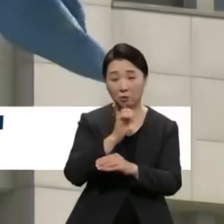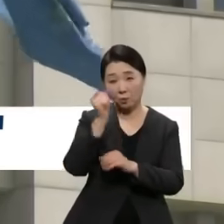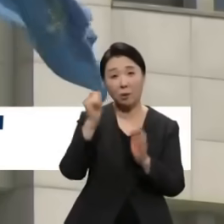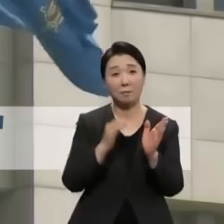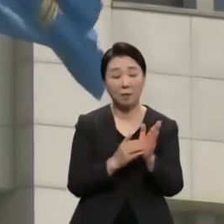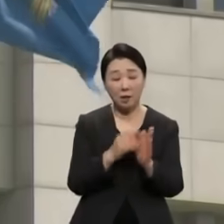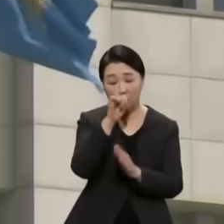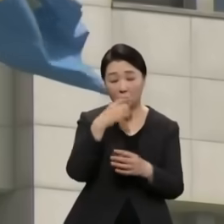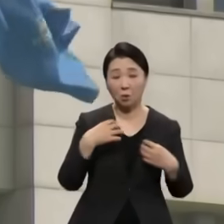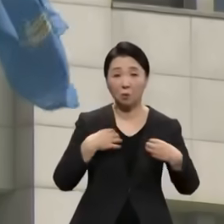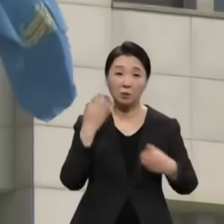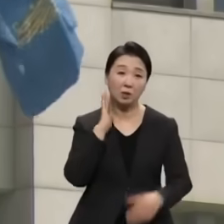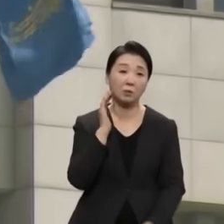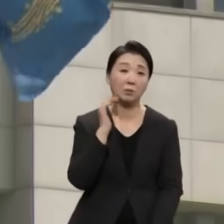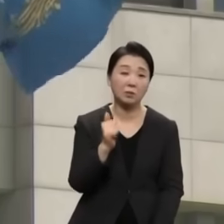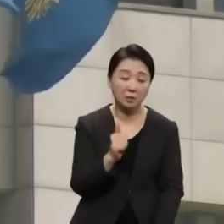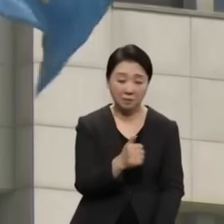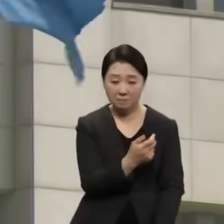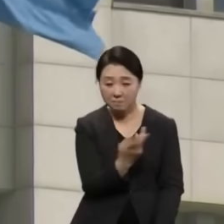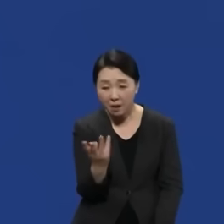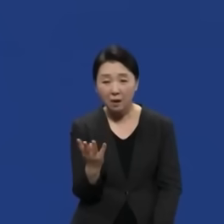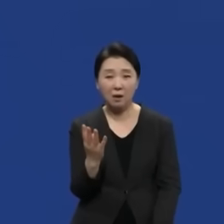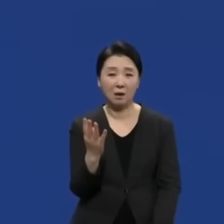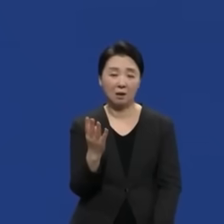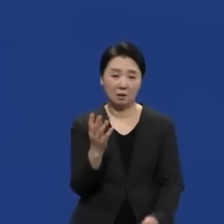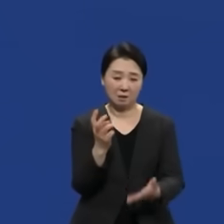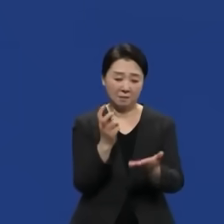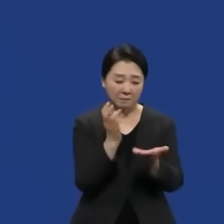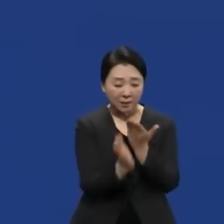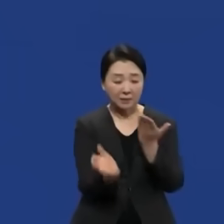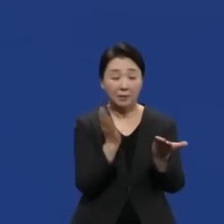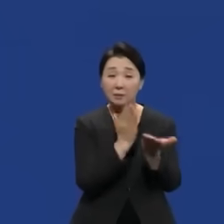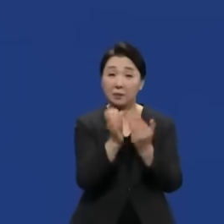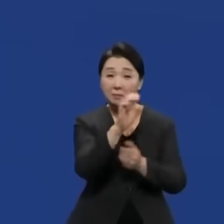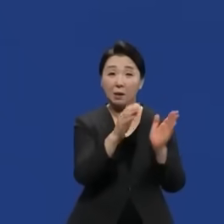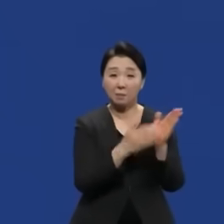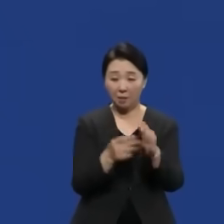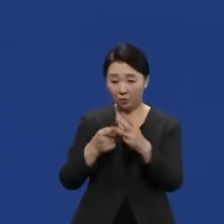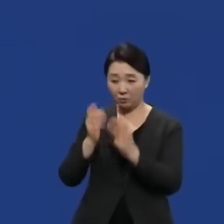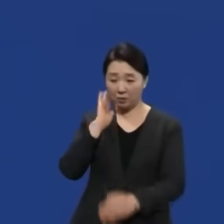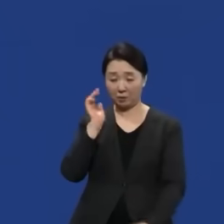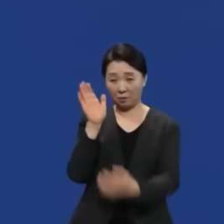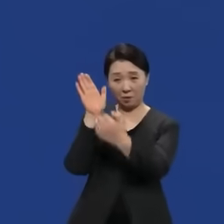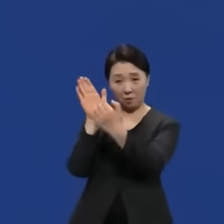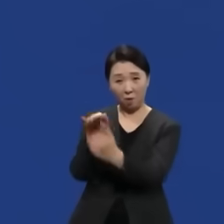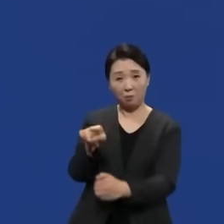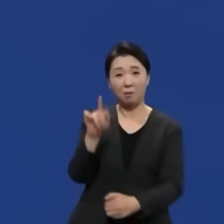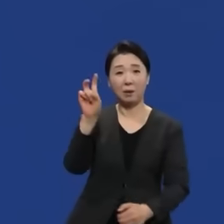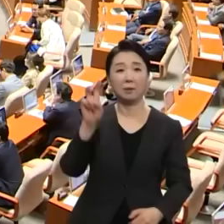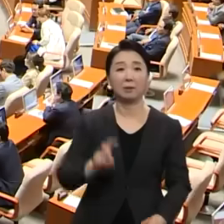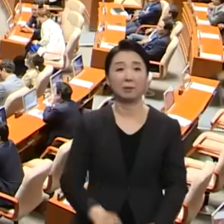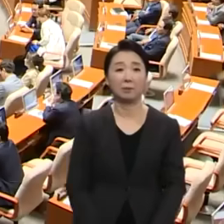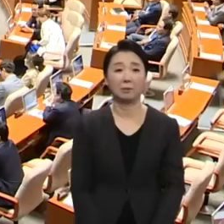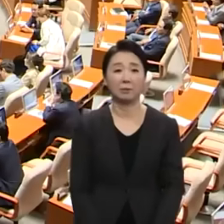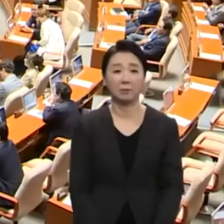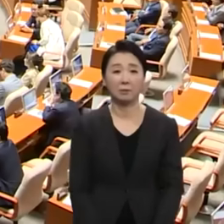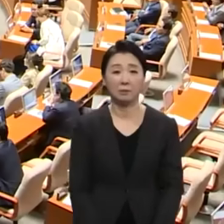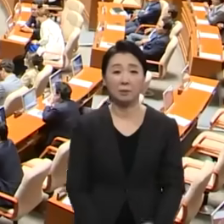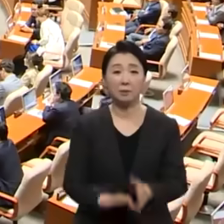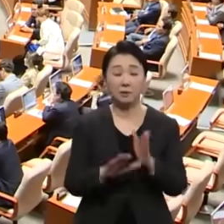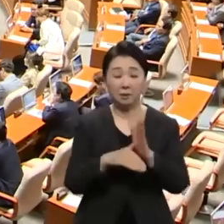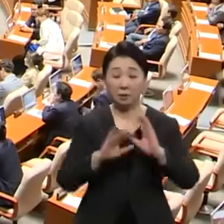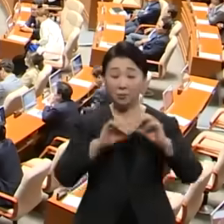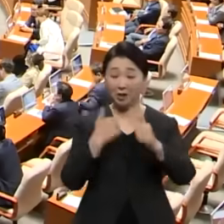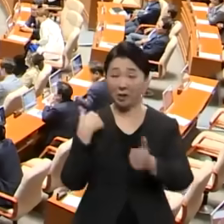정부와 대통령실이 여러 차례 위헌이라고 지적한 만큼 윤 대통령의 거부권 행사가 유력합니다. 이 경우